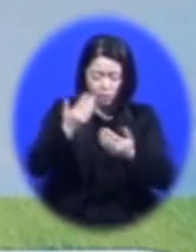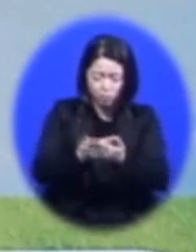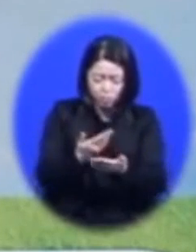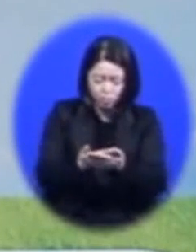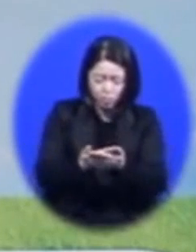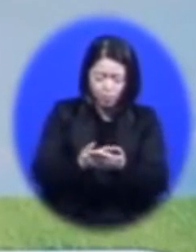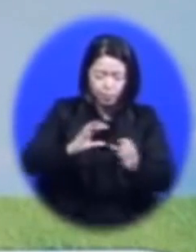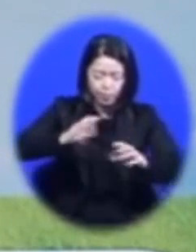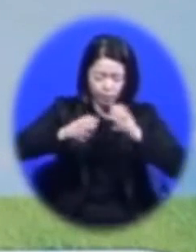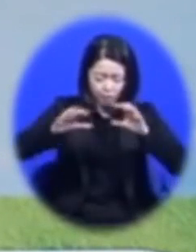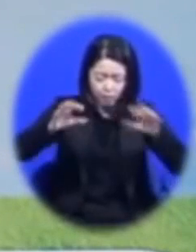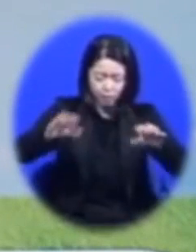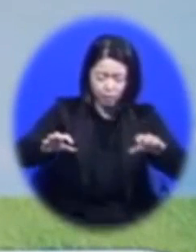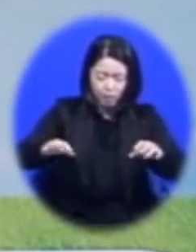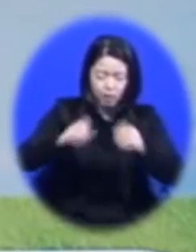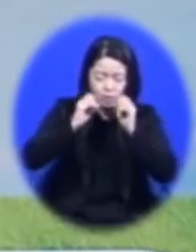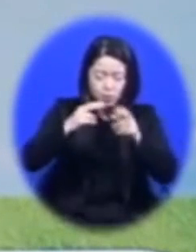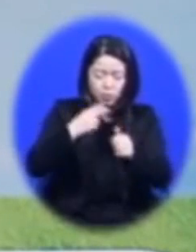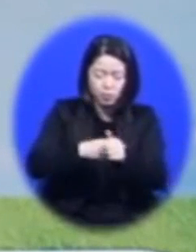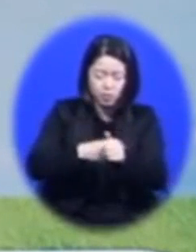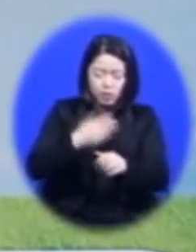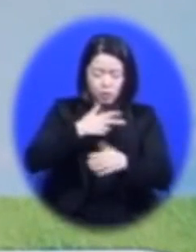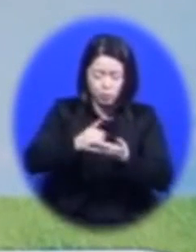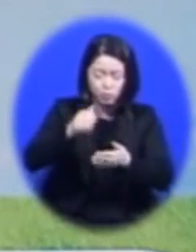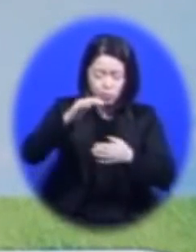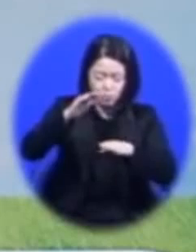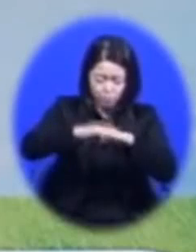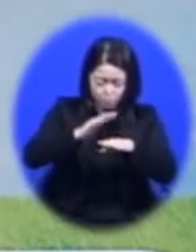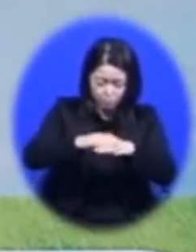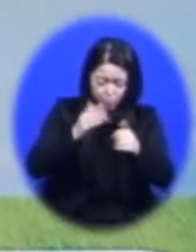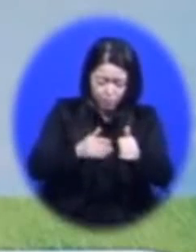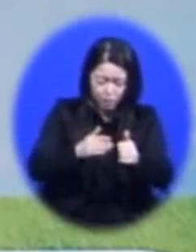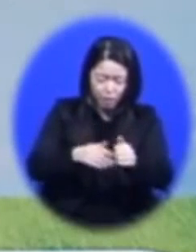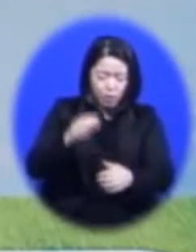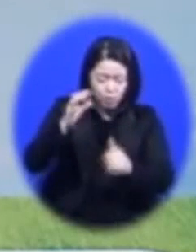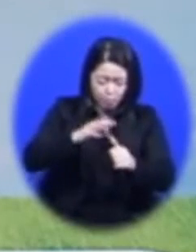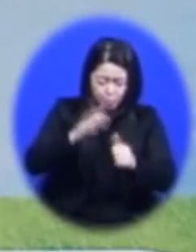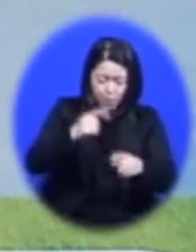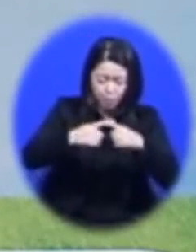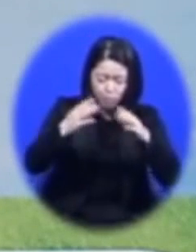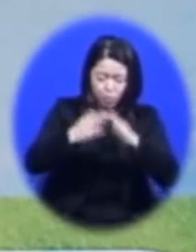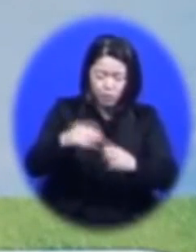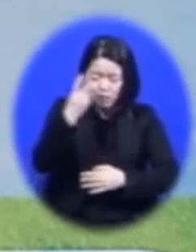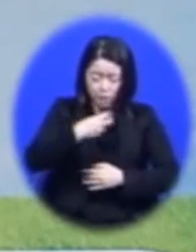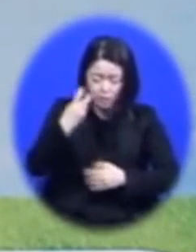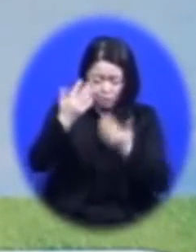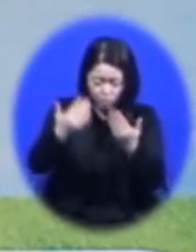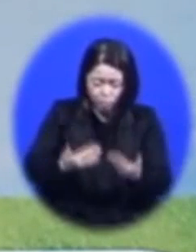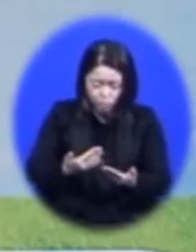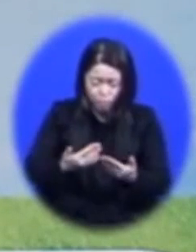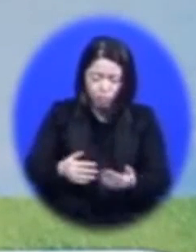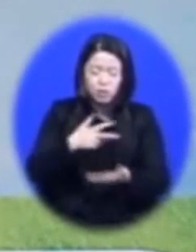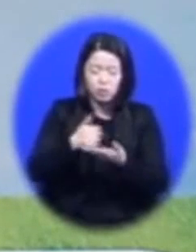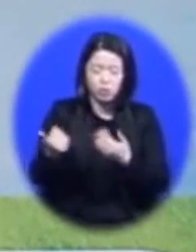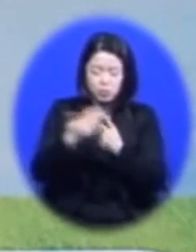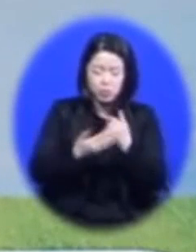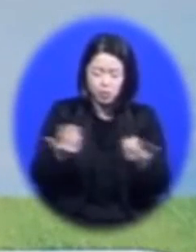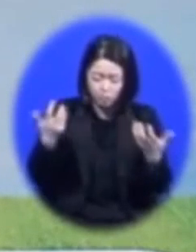있는 선교사님들을 주님의 손에 부탁함. 오늘도 핍박당하는 교회를 주님 지켜주시고 주의 은혜로